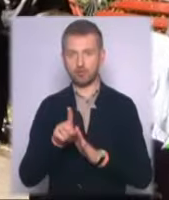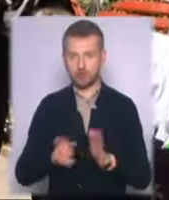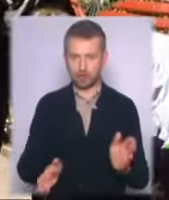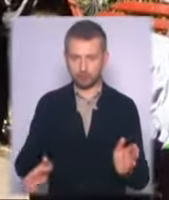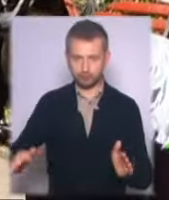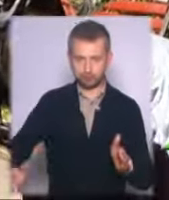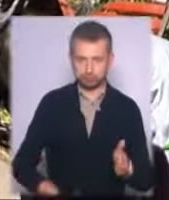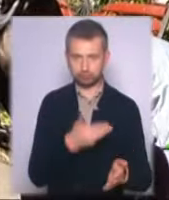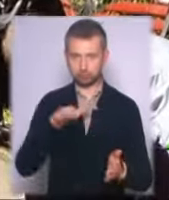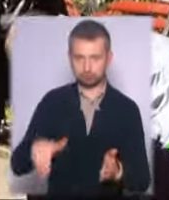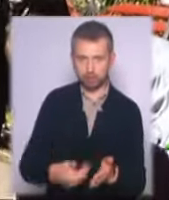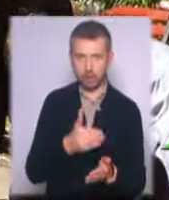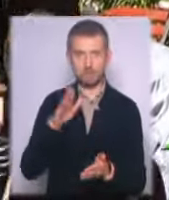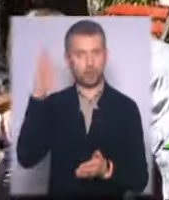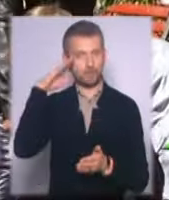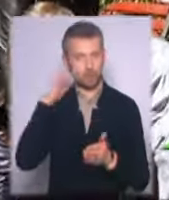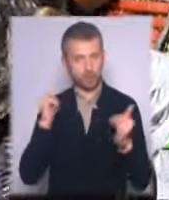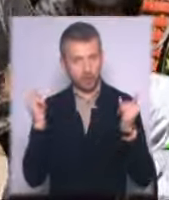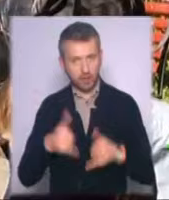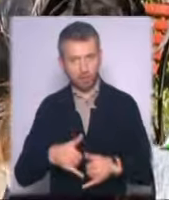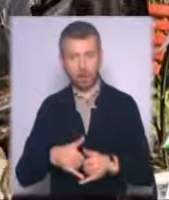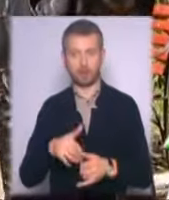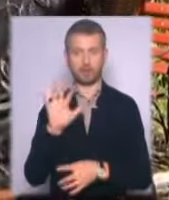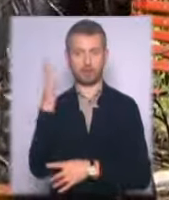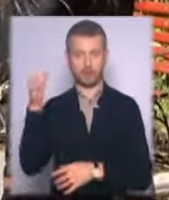води заливати, а потім беремо дерева і туди.